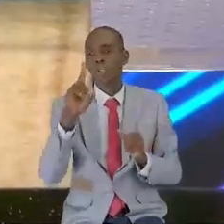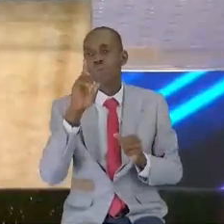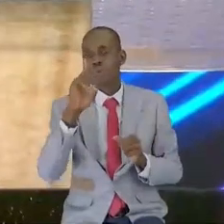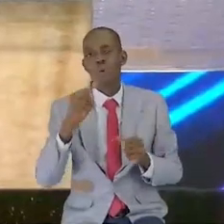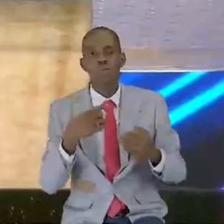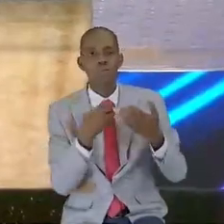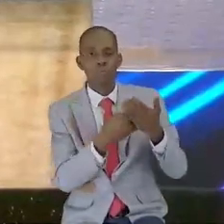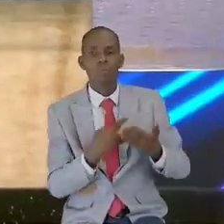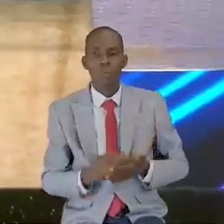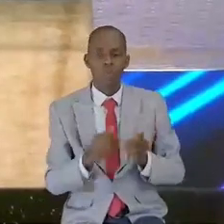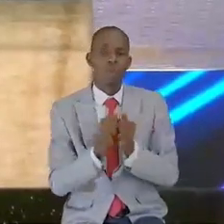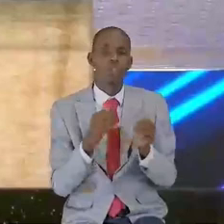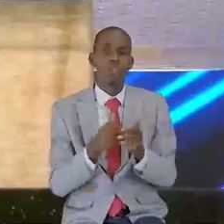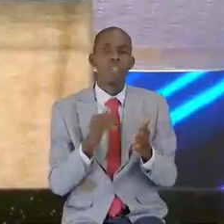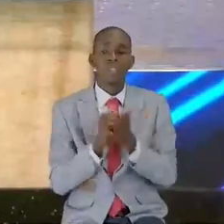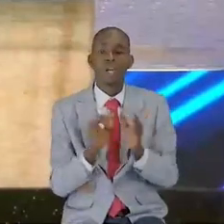Pour que rien du monde